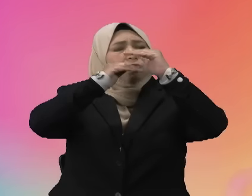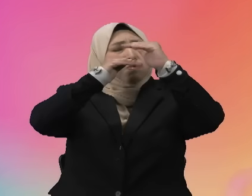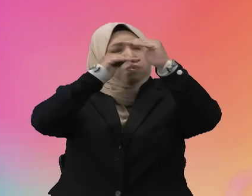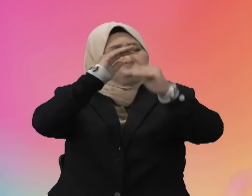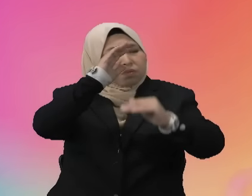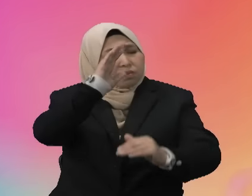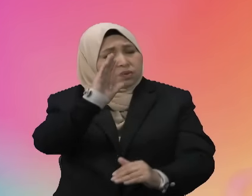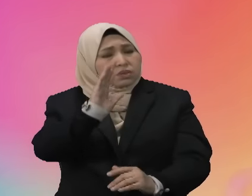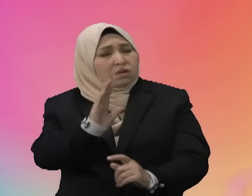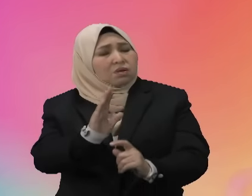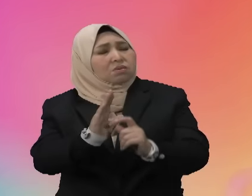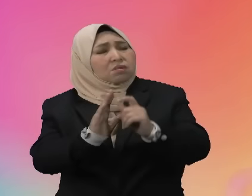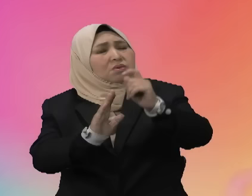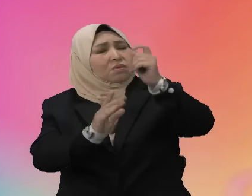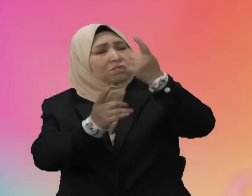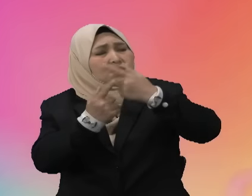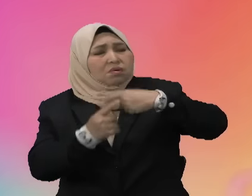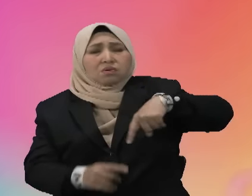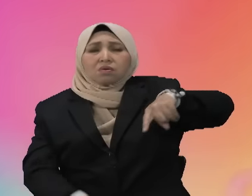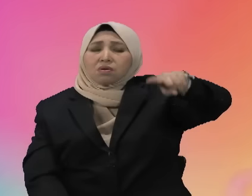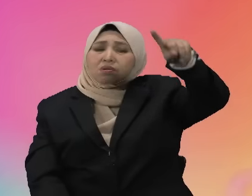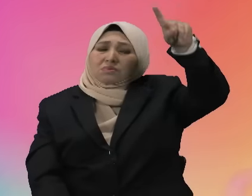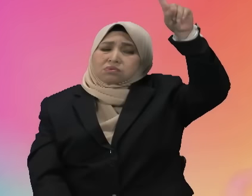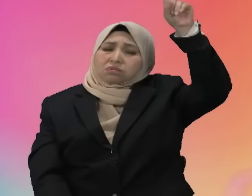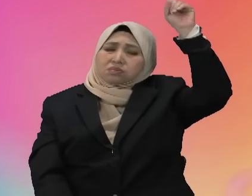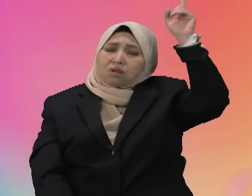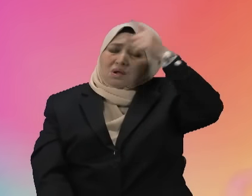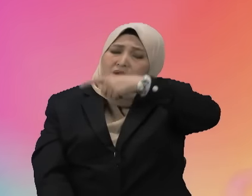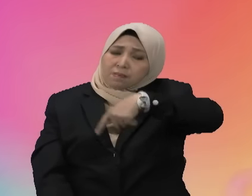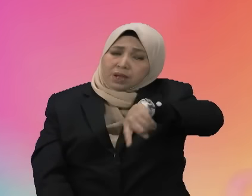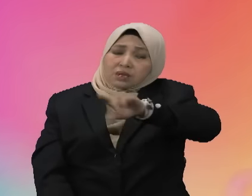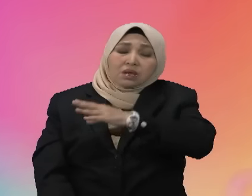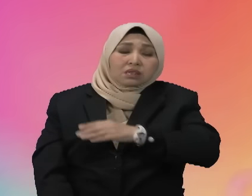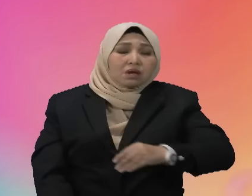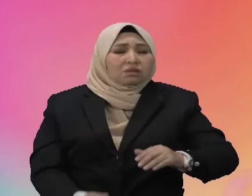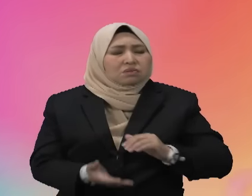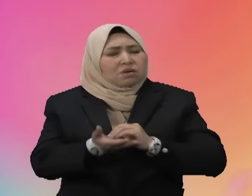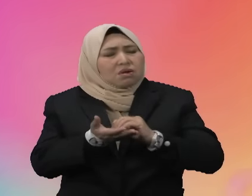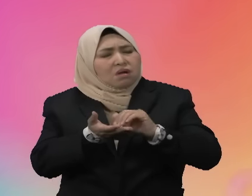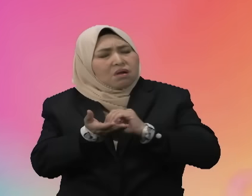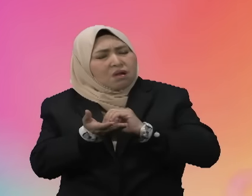عند ربهم ومغفرة